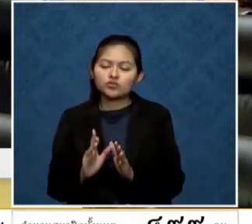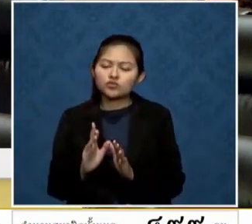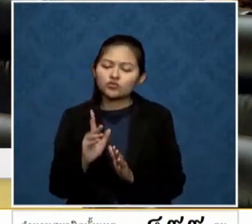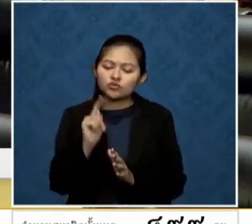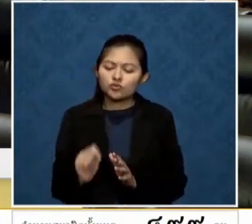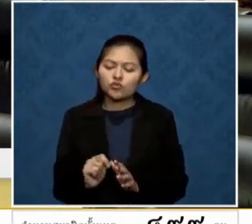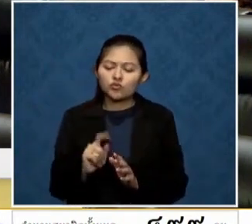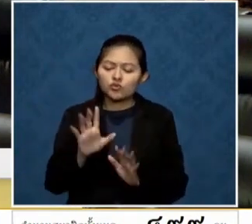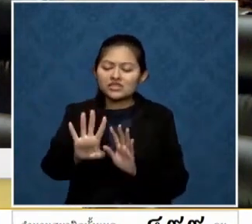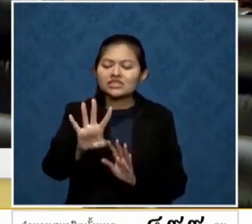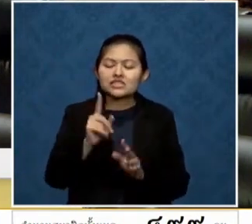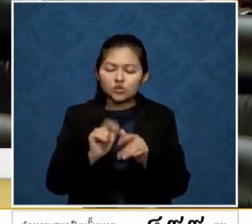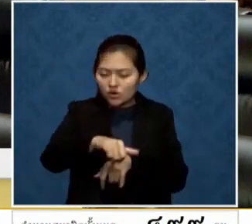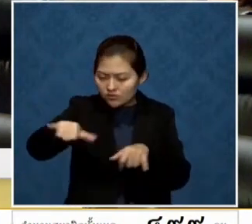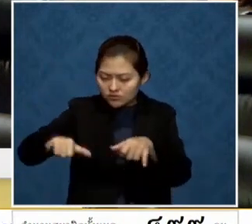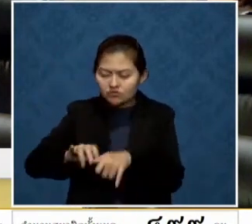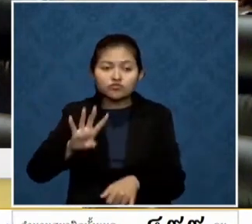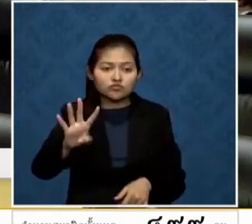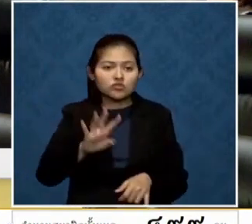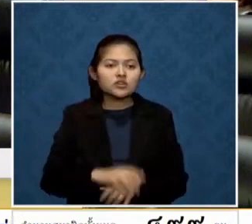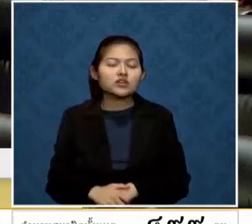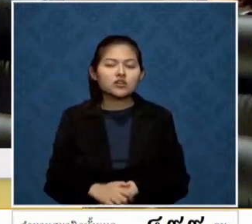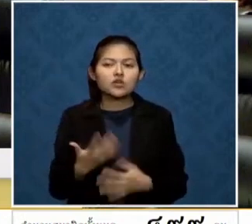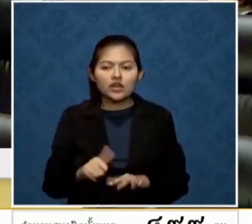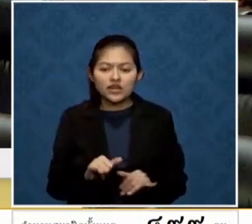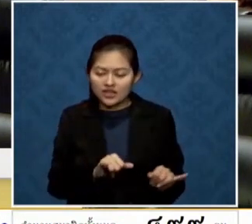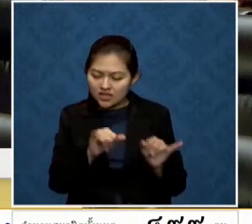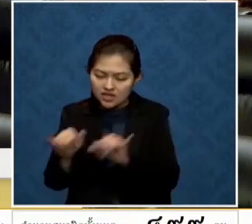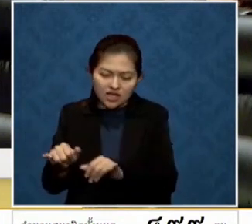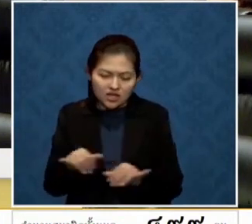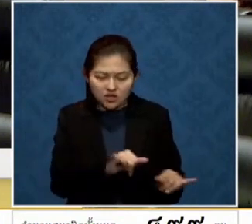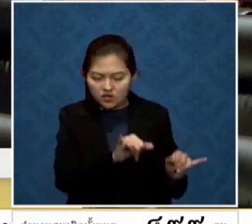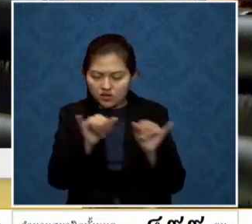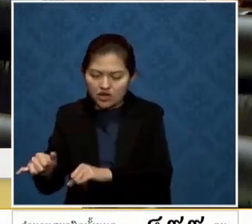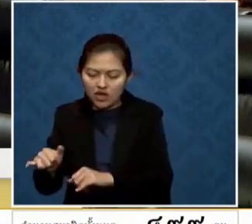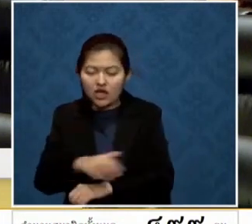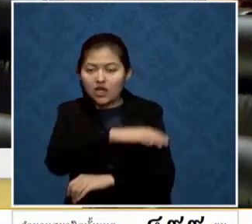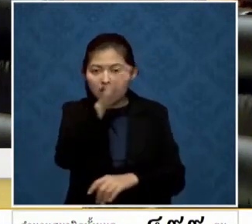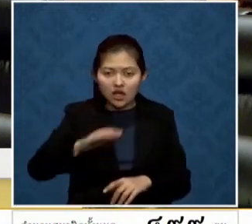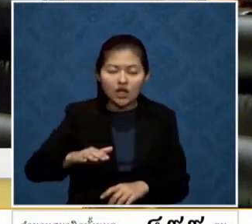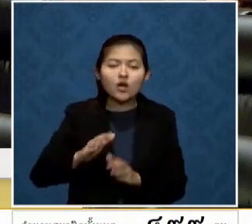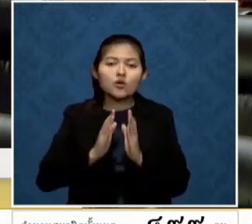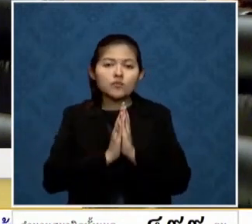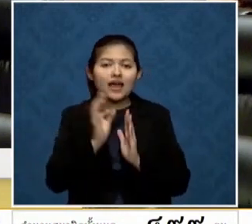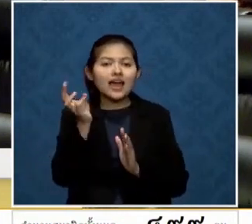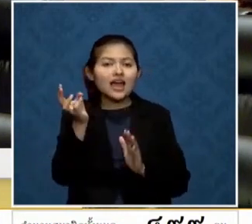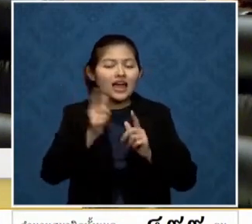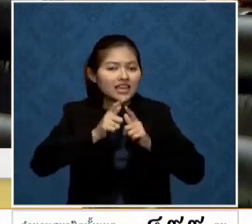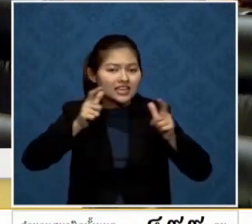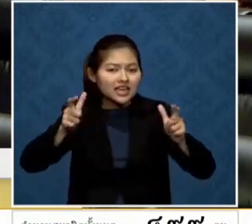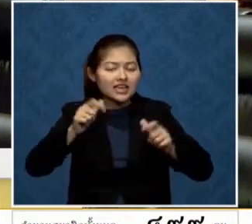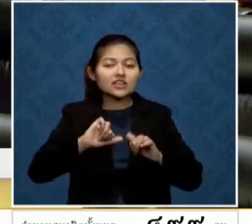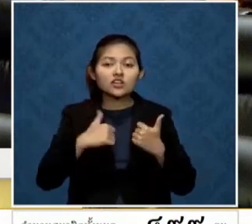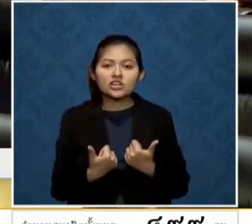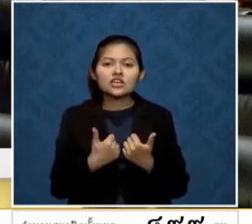สไลด์ด้วยครับโดยมีการเคลื่อนย้ายมาจากเขาพระใหญ่คาด